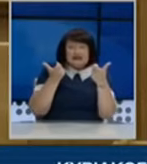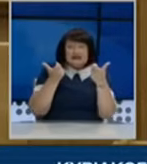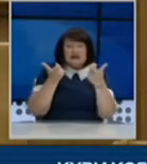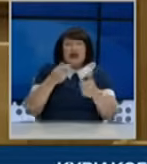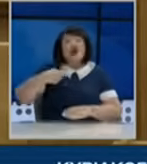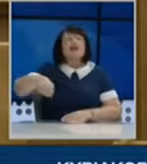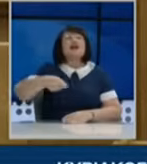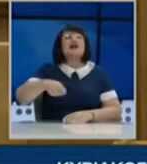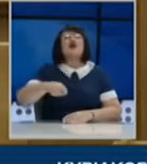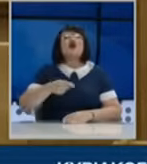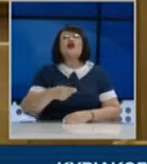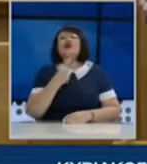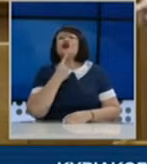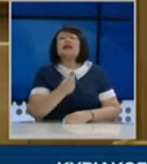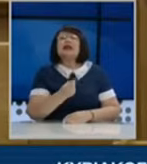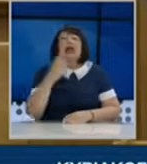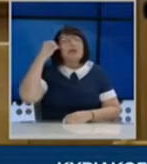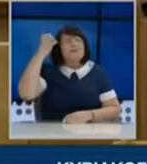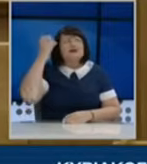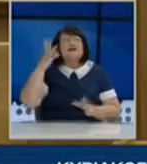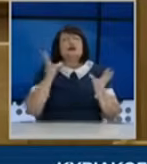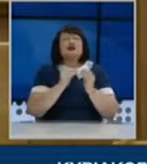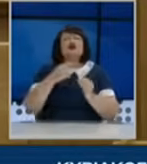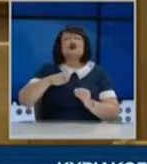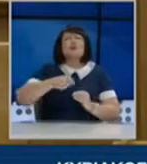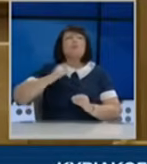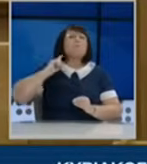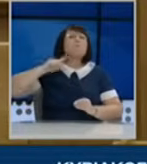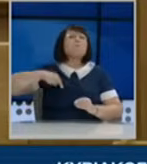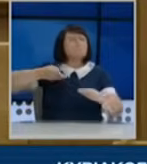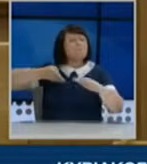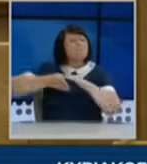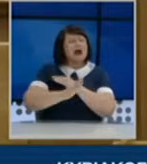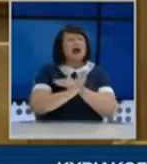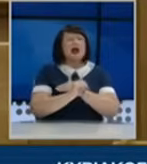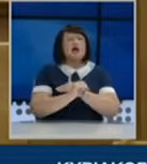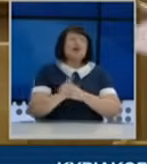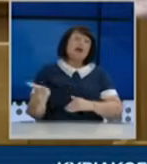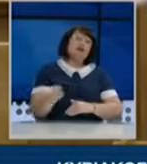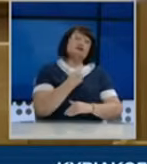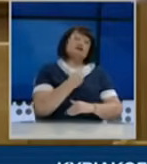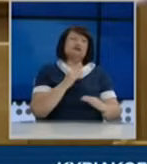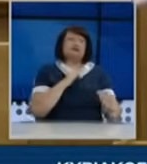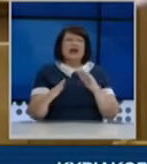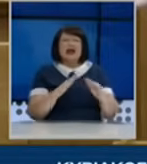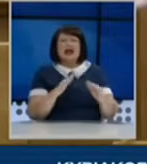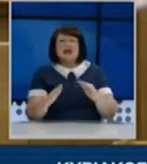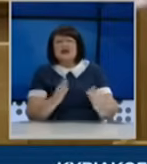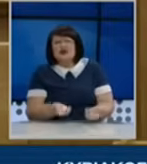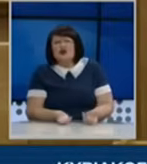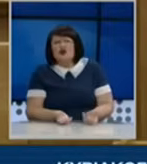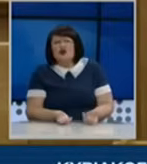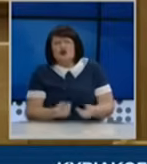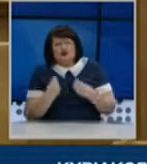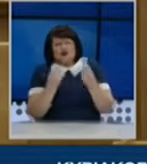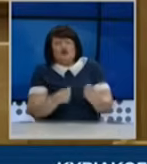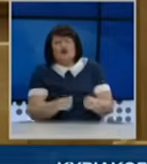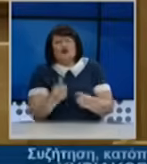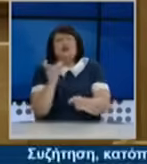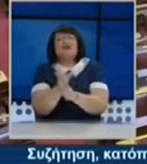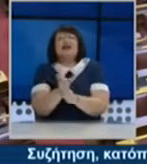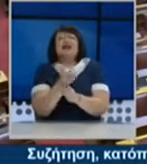μέσα? Τι λέει η νομική επιστήμη για αυτό που μπαίνει παράνομα στην Ελλάδα? Επί τόπου παίρνει άσυλο. Ποιο του κάνω του συνοριοφύλακες εγώ? Τι τους χρειάζεται